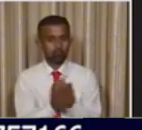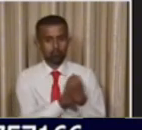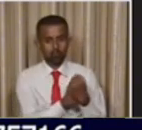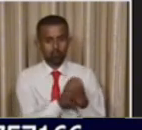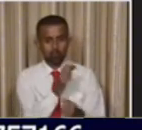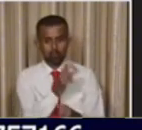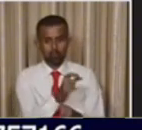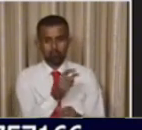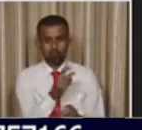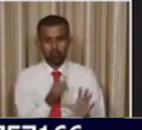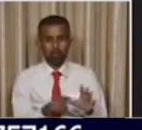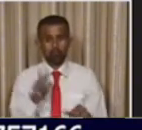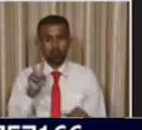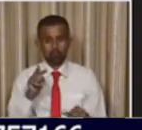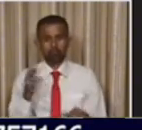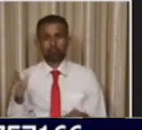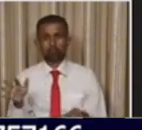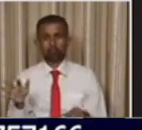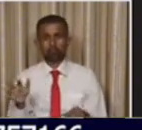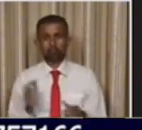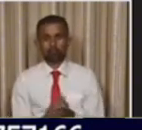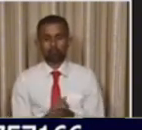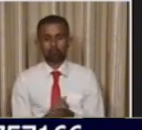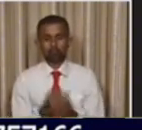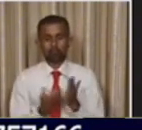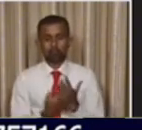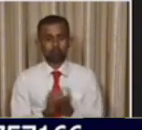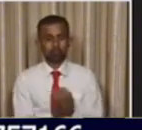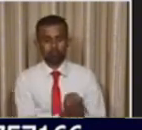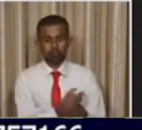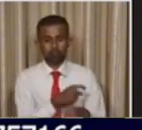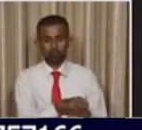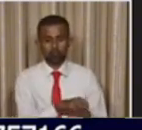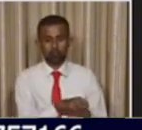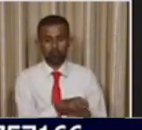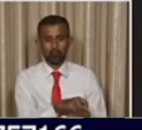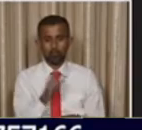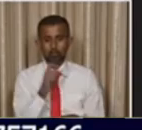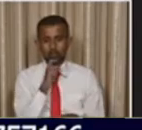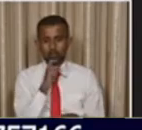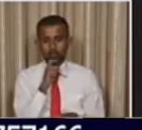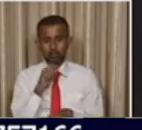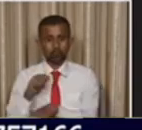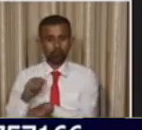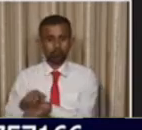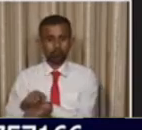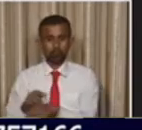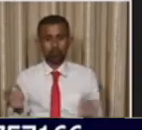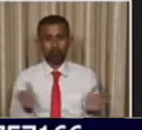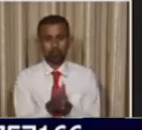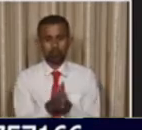மனுஷ சமாரலாட்ட வசர விசாக் நிந்தளத்தியனா முகத ரிமாண்ட் பாரே சிட்டப்பு காலையாய் அபியாச்சனா திமுன பேவத்துன காலையாய் எக்கத்து